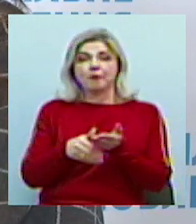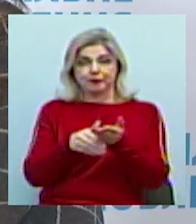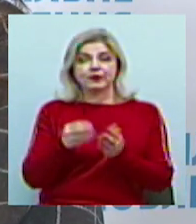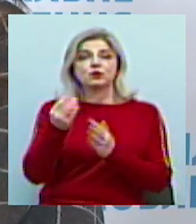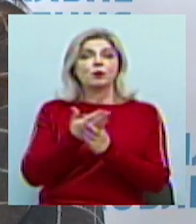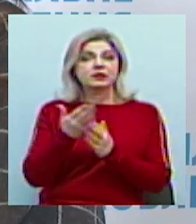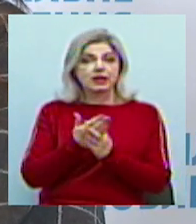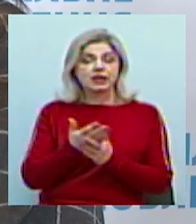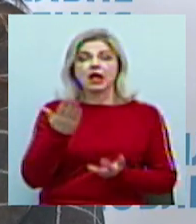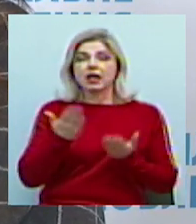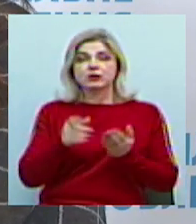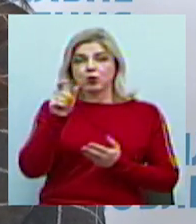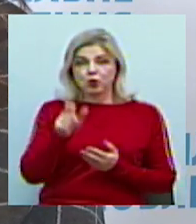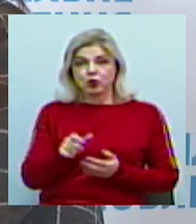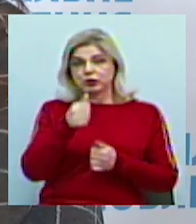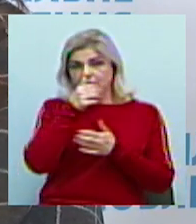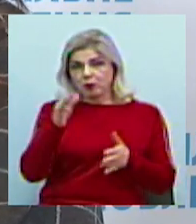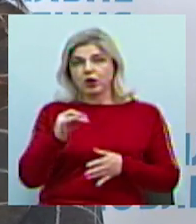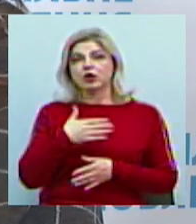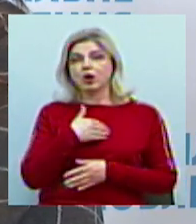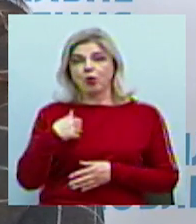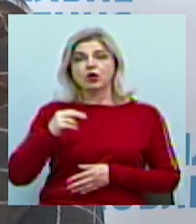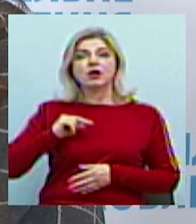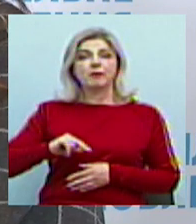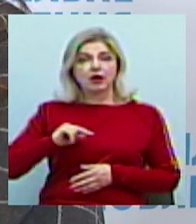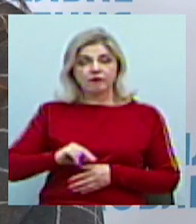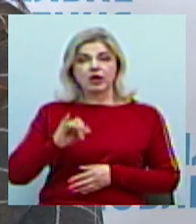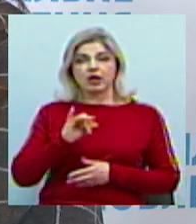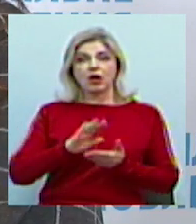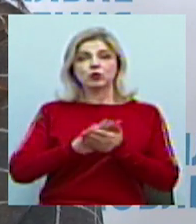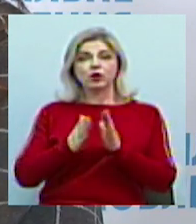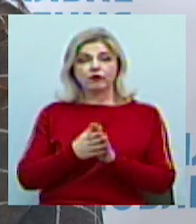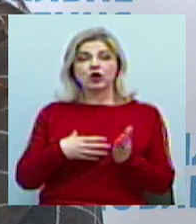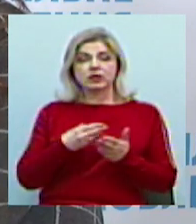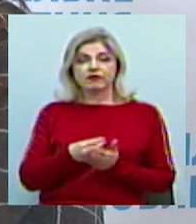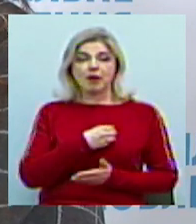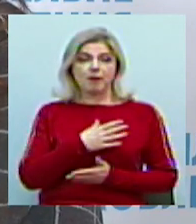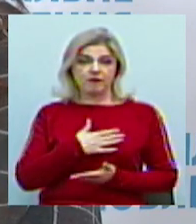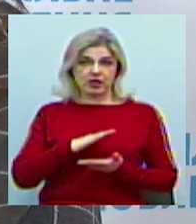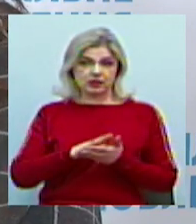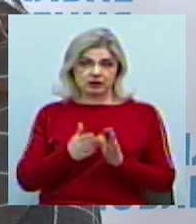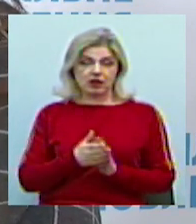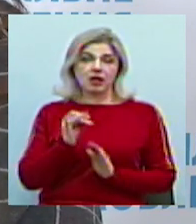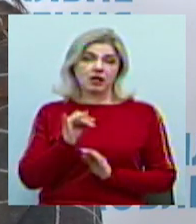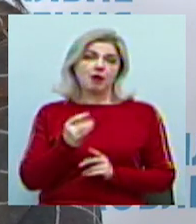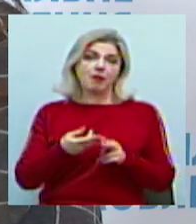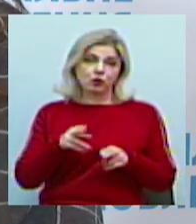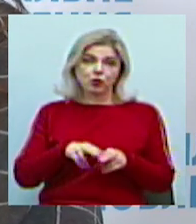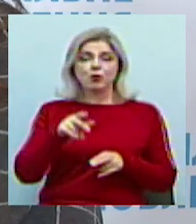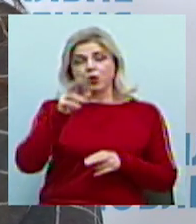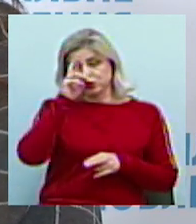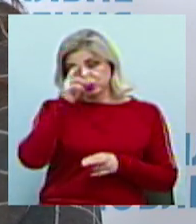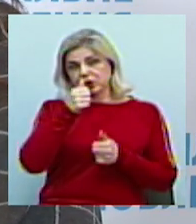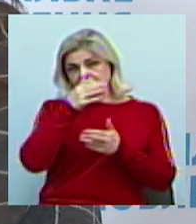людина не може і не хоче працювати і фактично налагоджити свій майновий стан, то, звичайно, в цьому разі ми не можемо